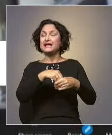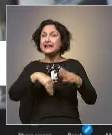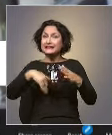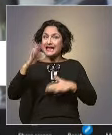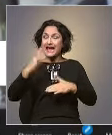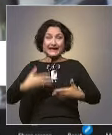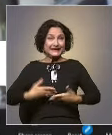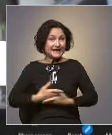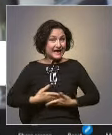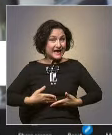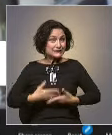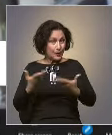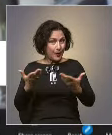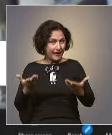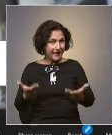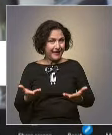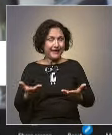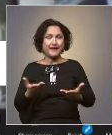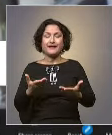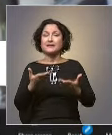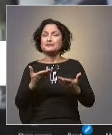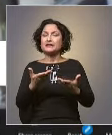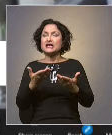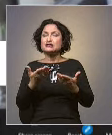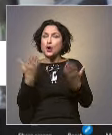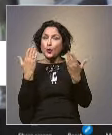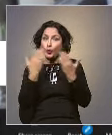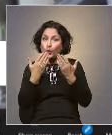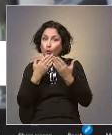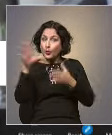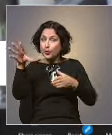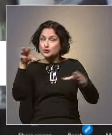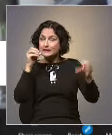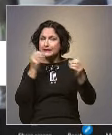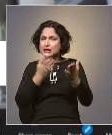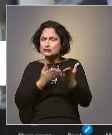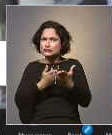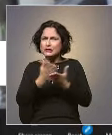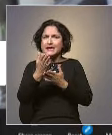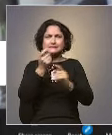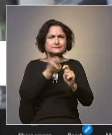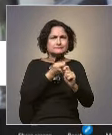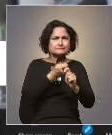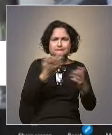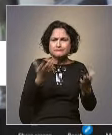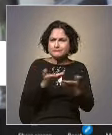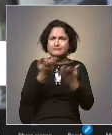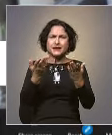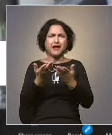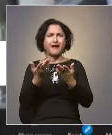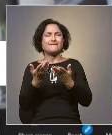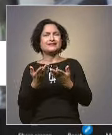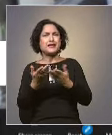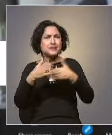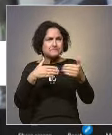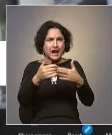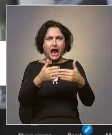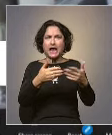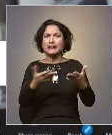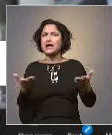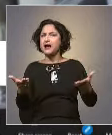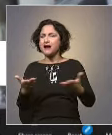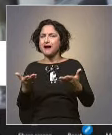най-интересното за тях е това, че учат чрез правене. Те могат да знаят страшно много и нашите деца наистина са страшно подготвени